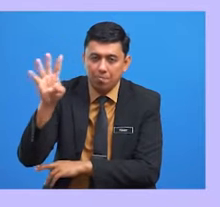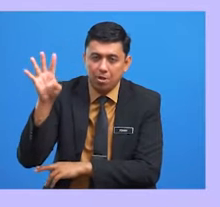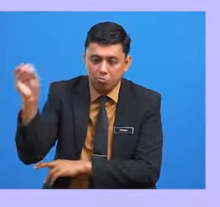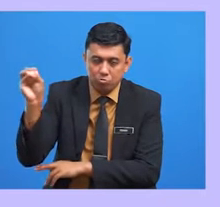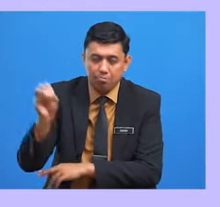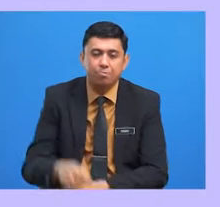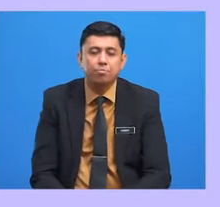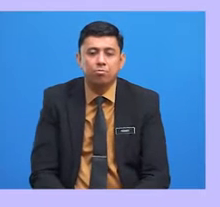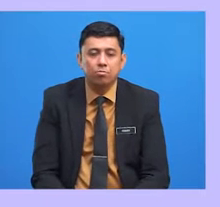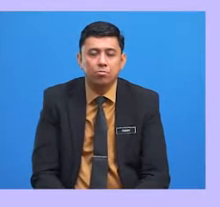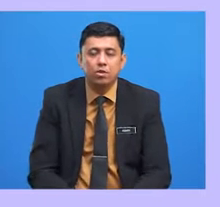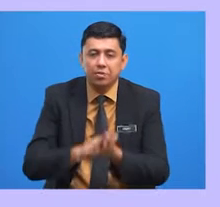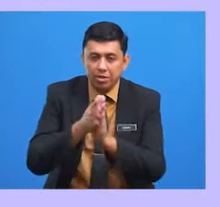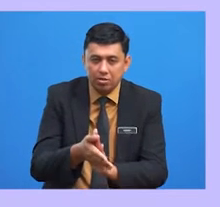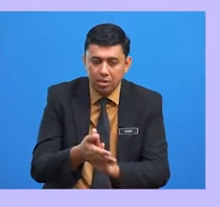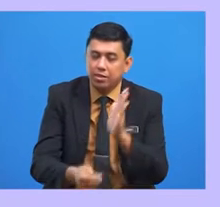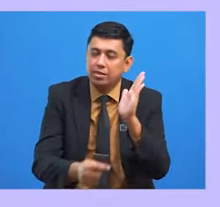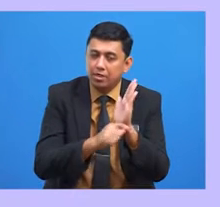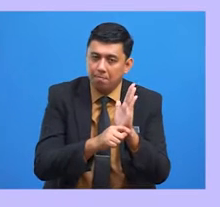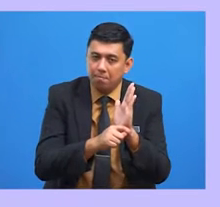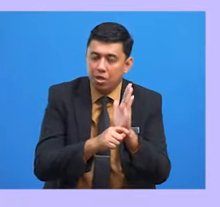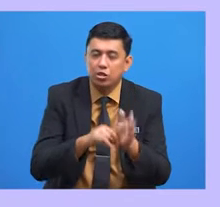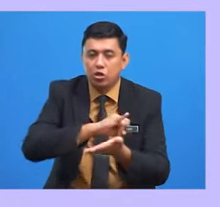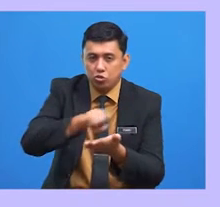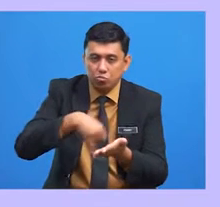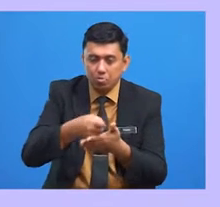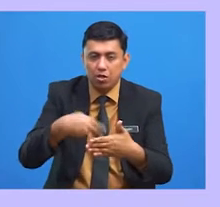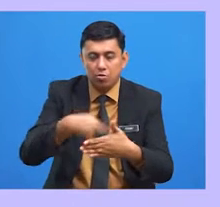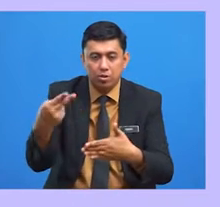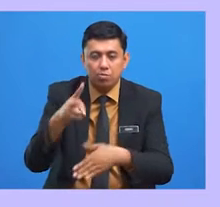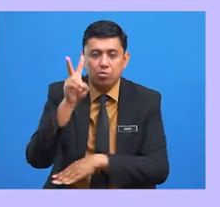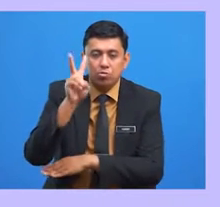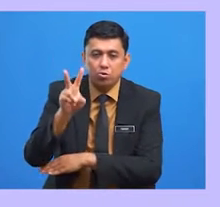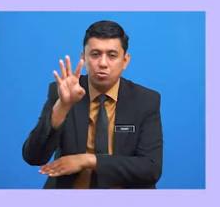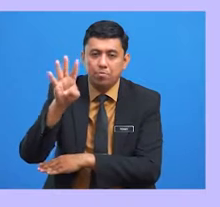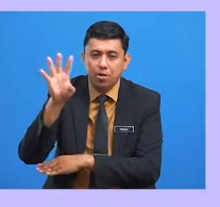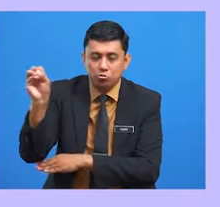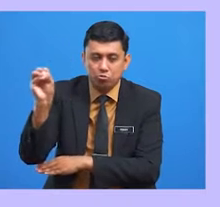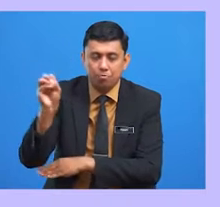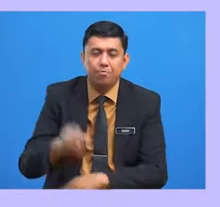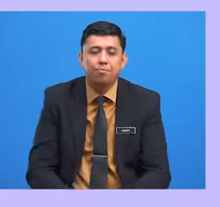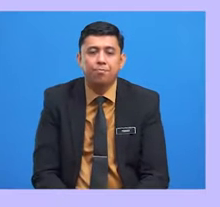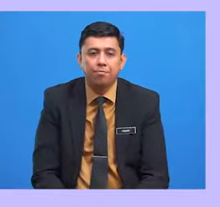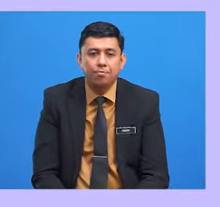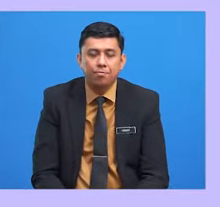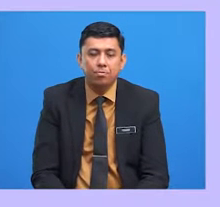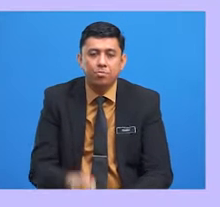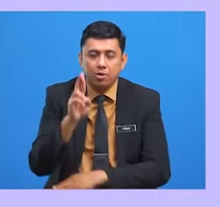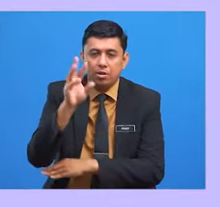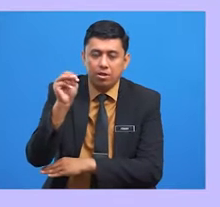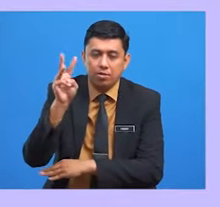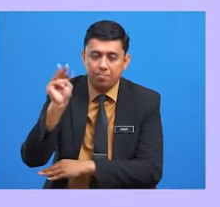RM1,440. Maka di sini berlaku penambahan jumlah hasil sebanyak RM240 iaitu